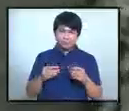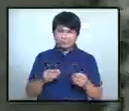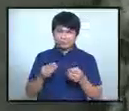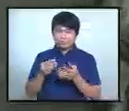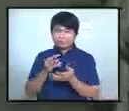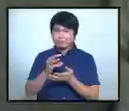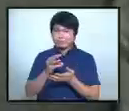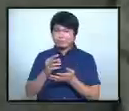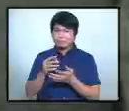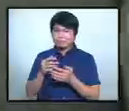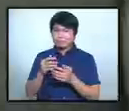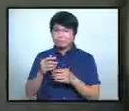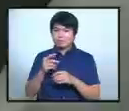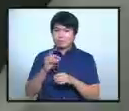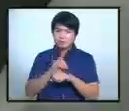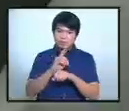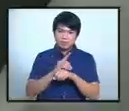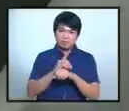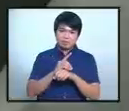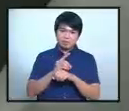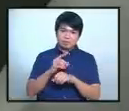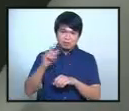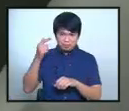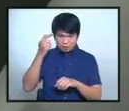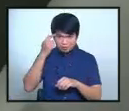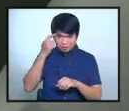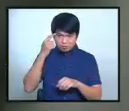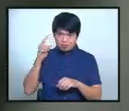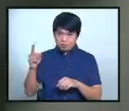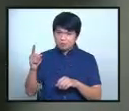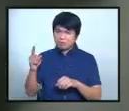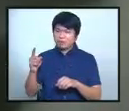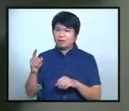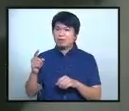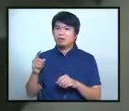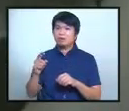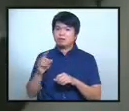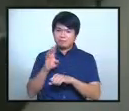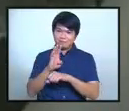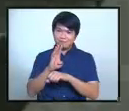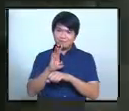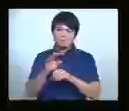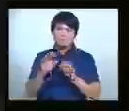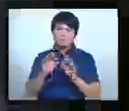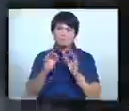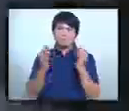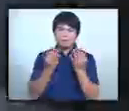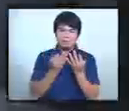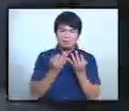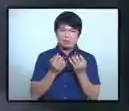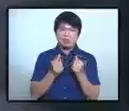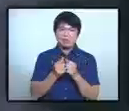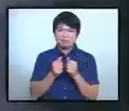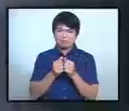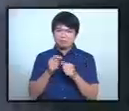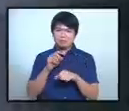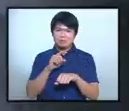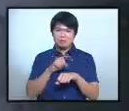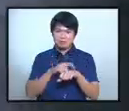na gobyernong sibil pero tumanggi. Sa halip ay tinuon na lang ang nalalabing mga taon sa kanyang pamilya.